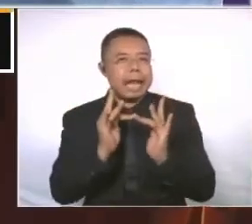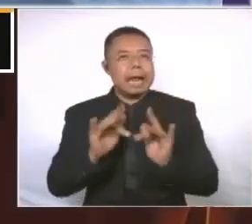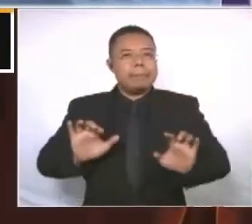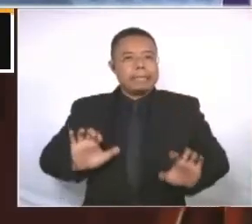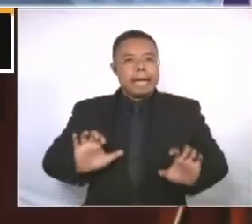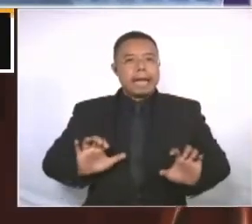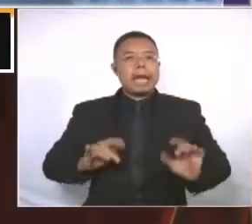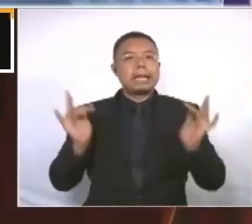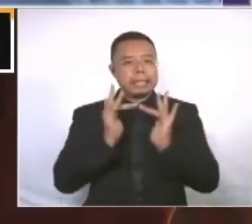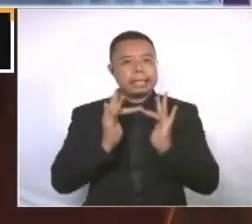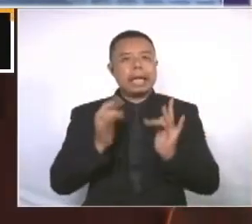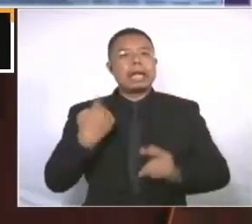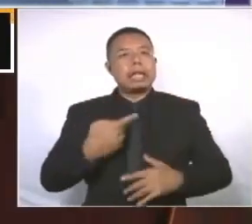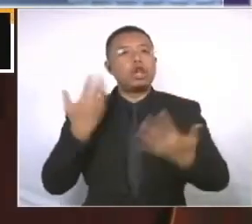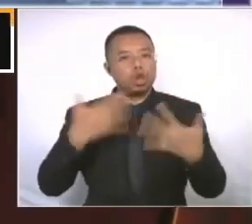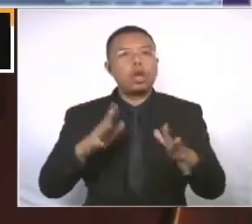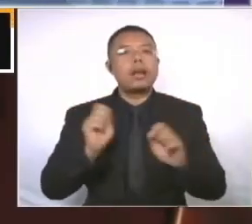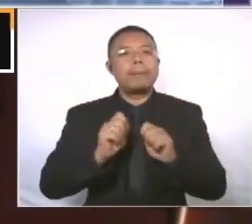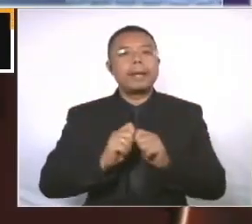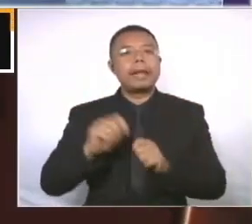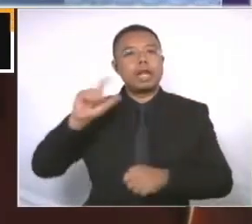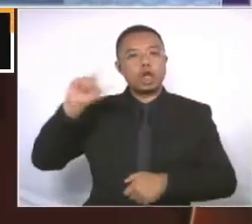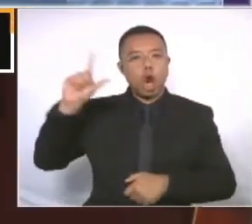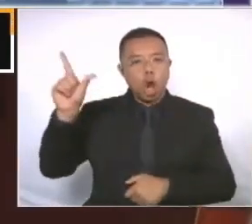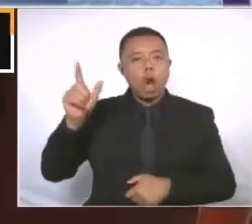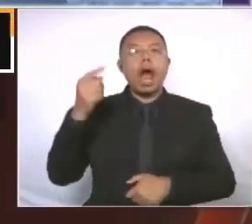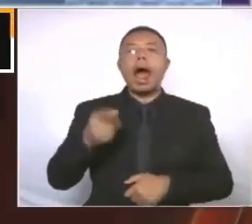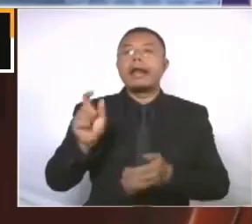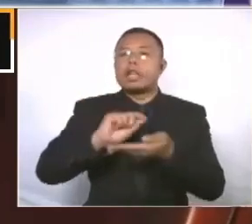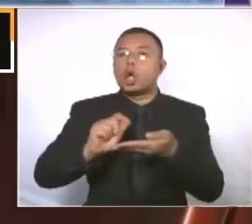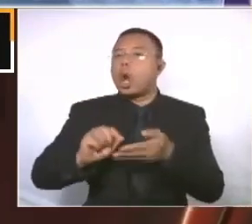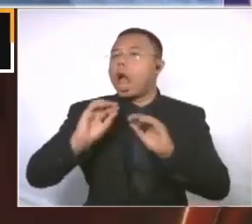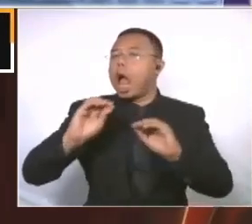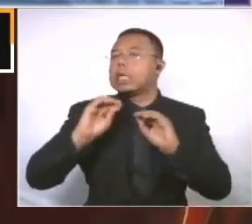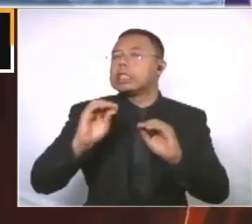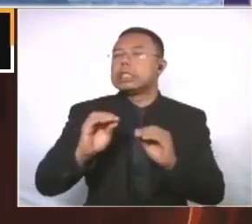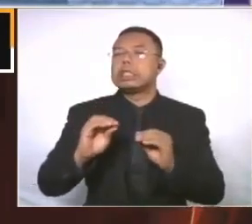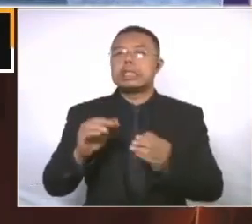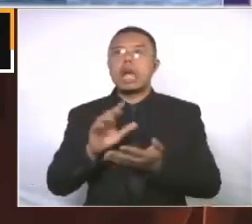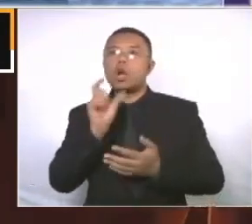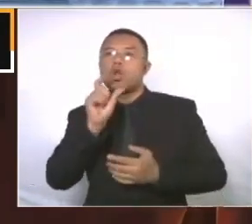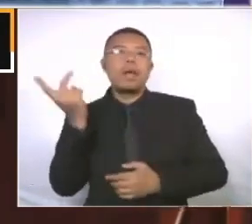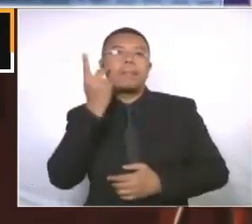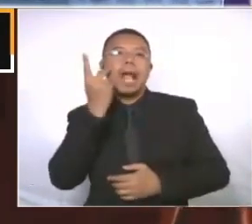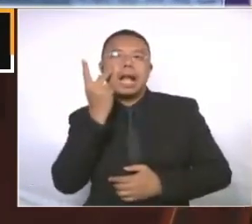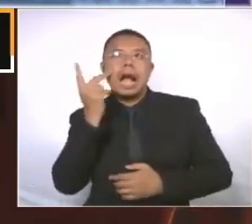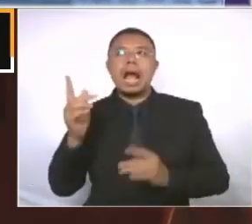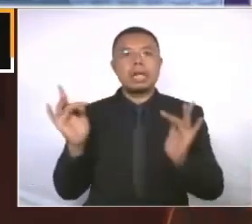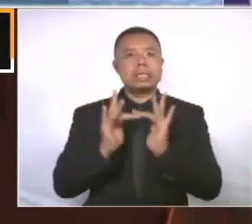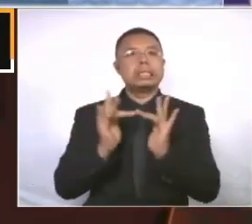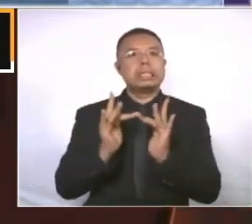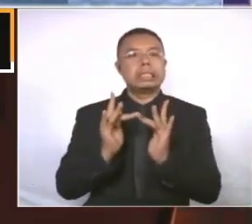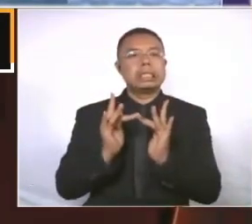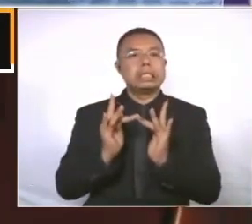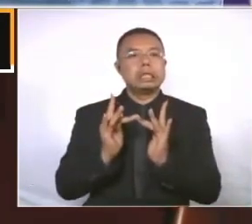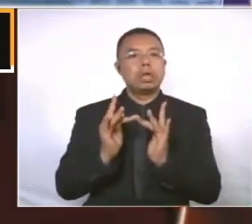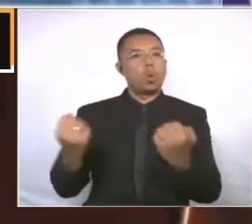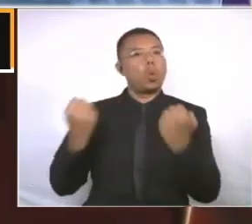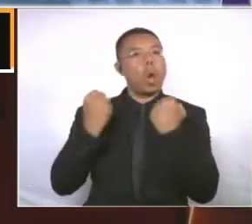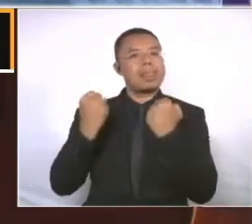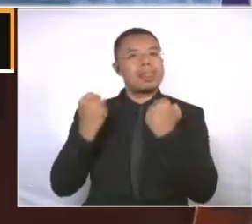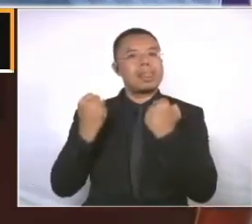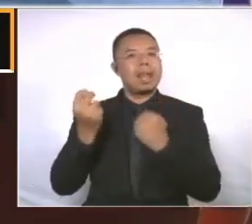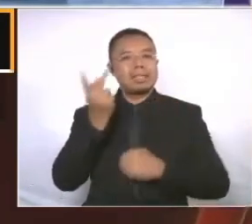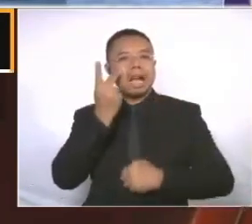kita itu sudah kita lakukan di Solo di Solo Tekno ada sekolah cyber Security dan yang perlu di tekankan lagi